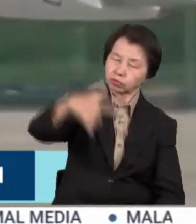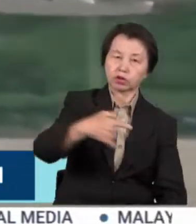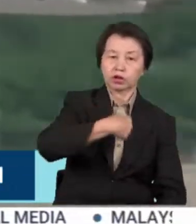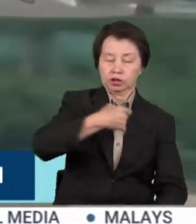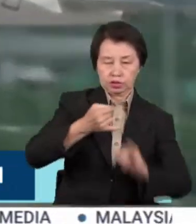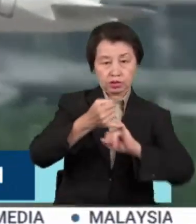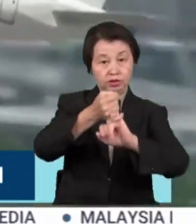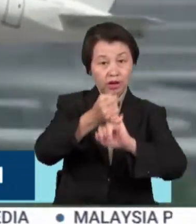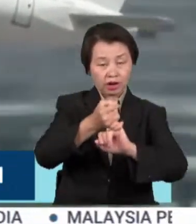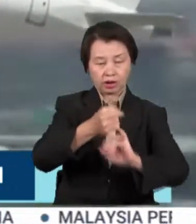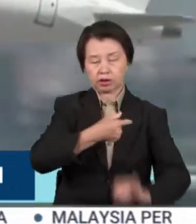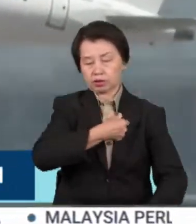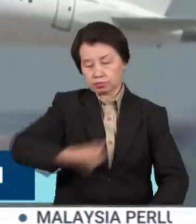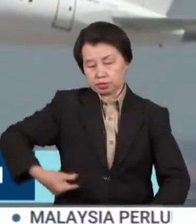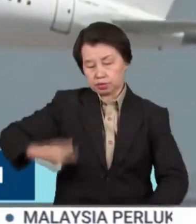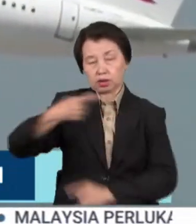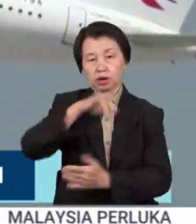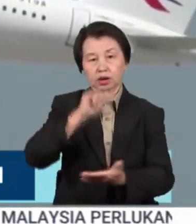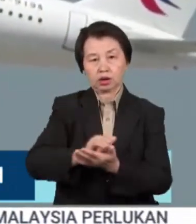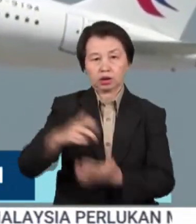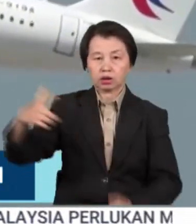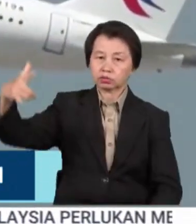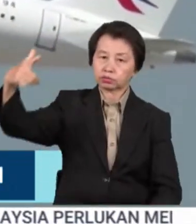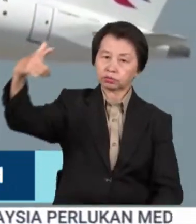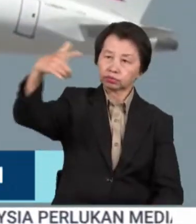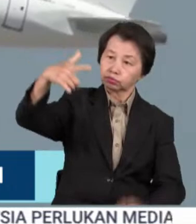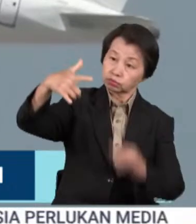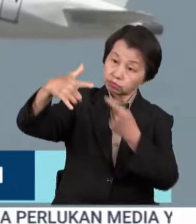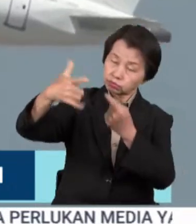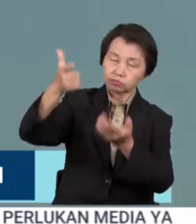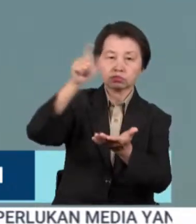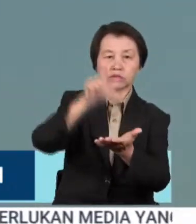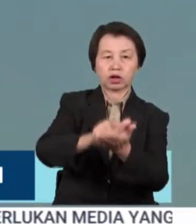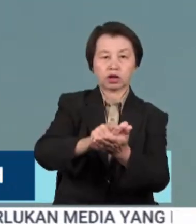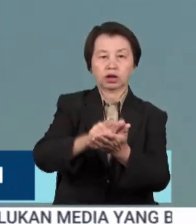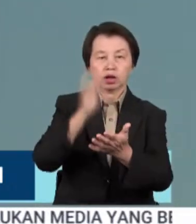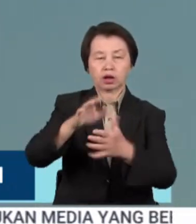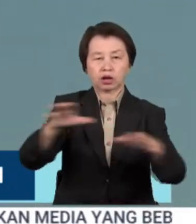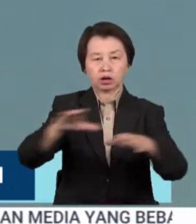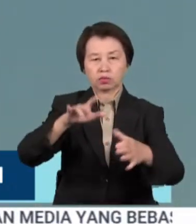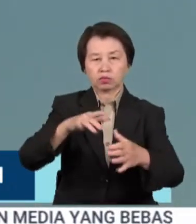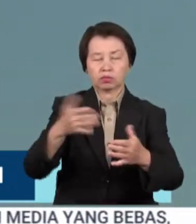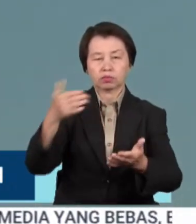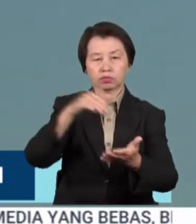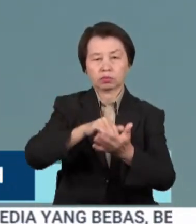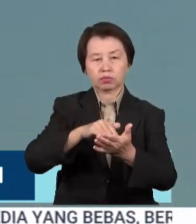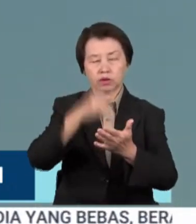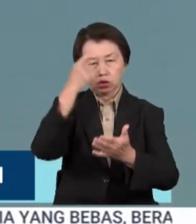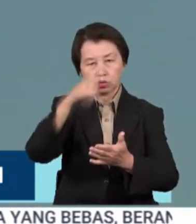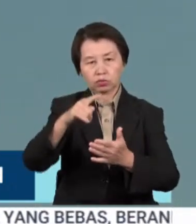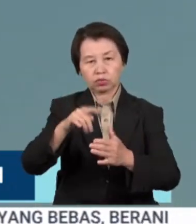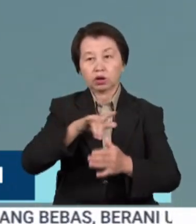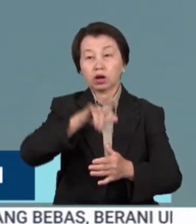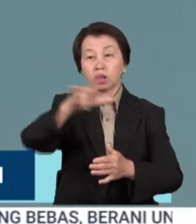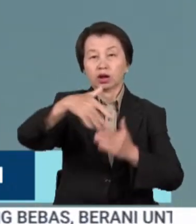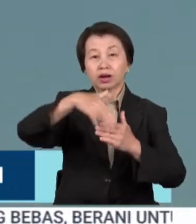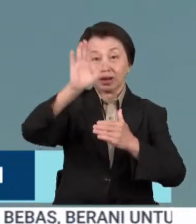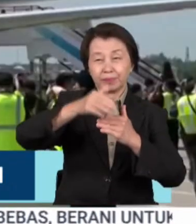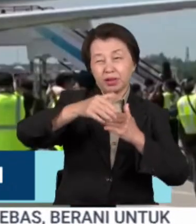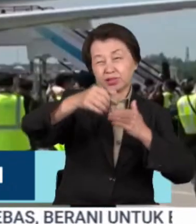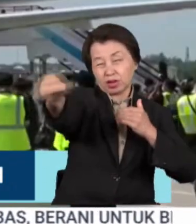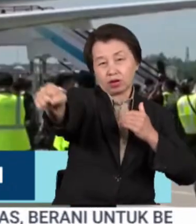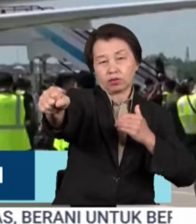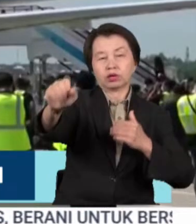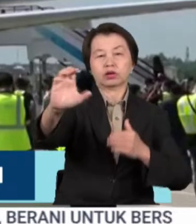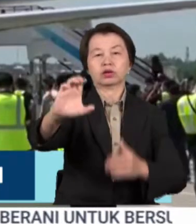Shanghai Beijing hari ini, pesawat C919 dilaporkan membuat penerbangan bagi perjalanan lebih jauh ke